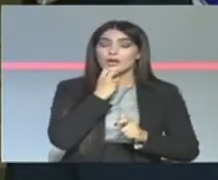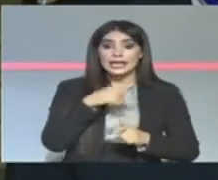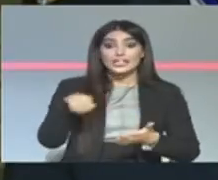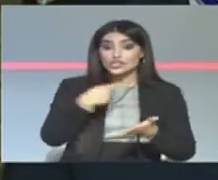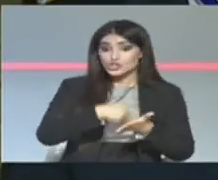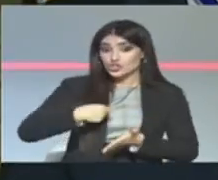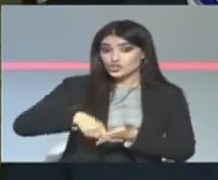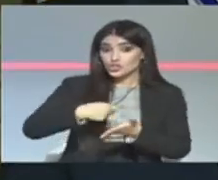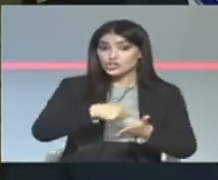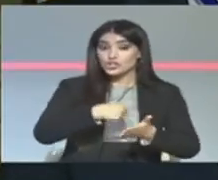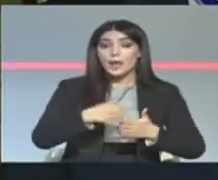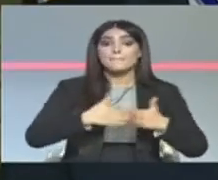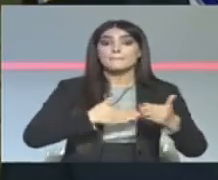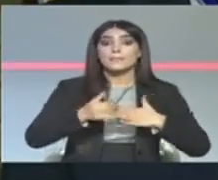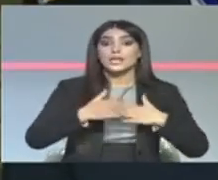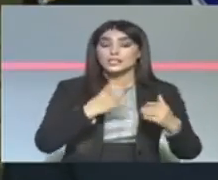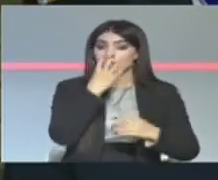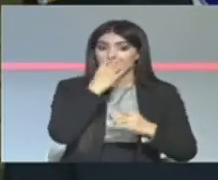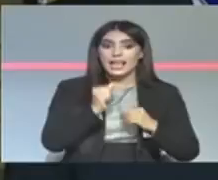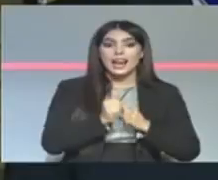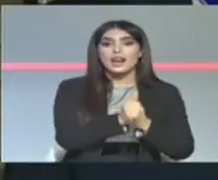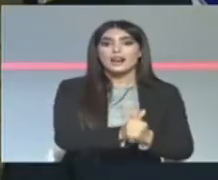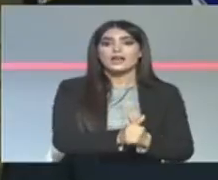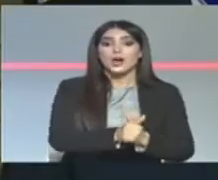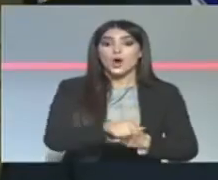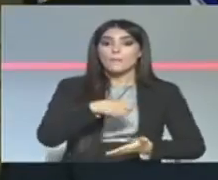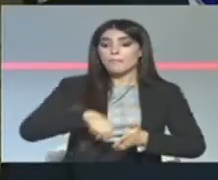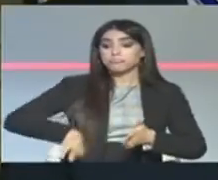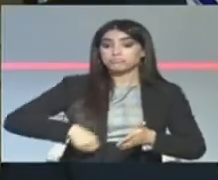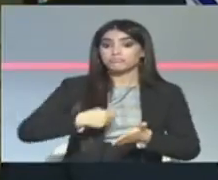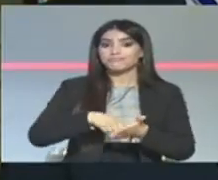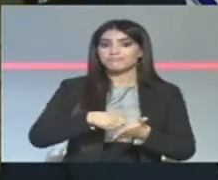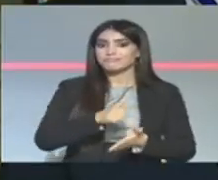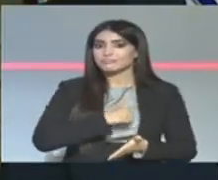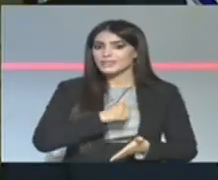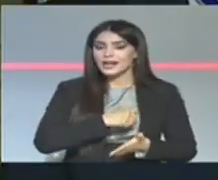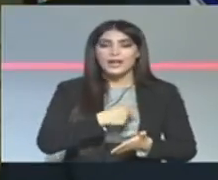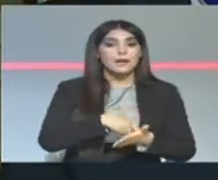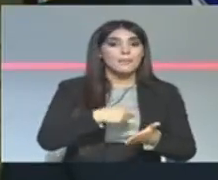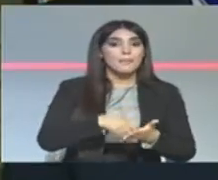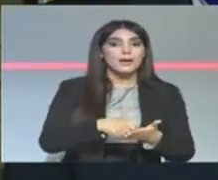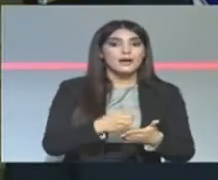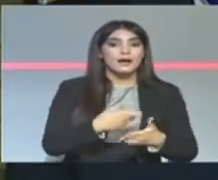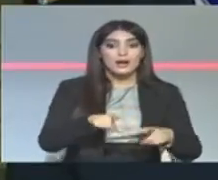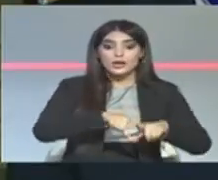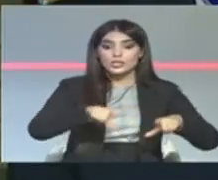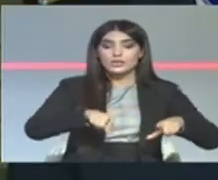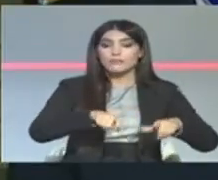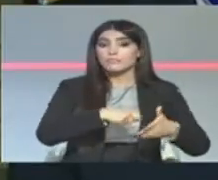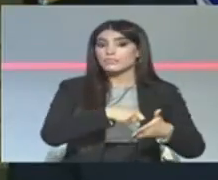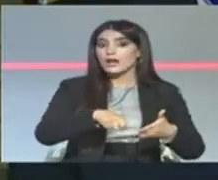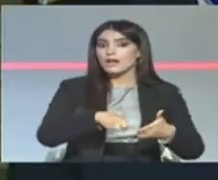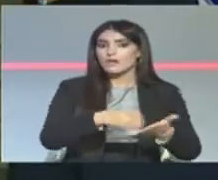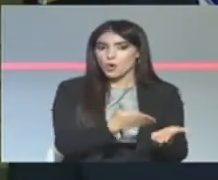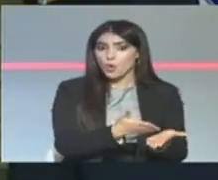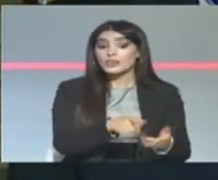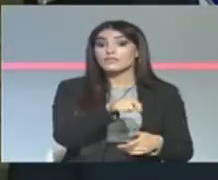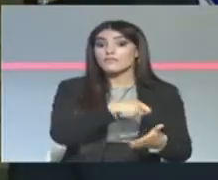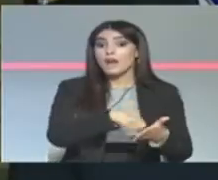تجهيزات تنفس لفائده المواطنين على حسابه الخاص بتقديم شك بدون رصيد